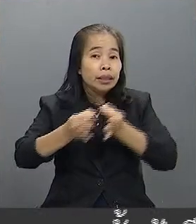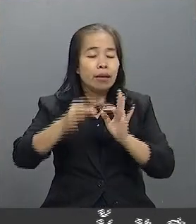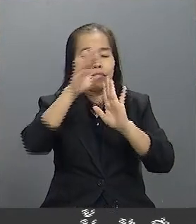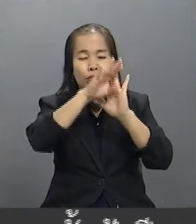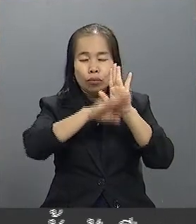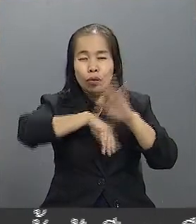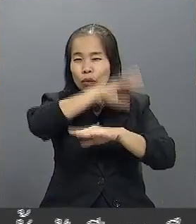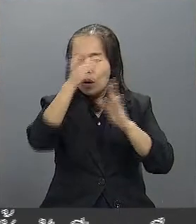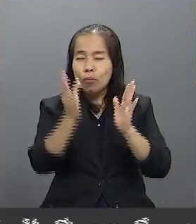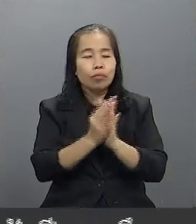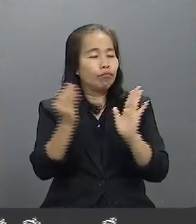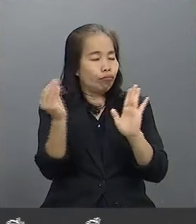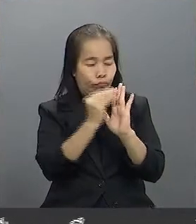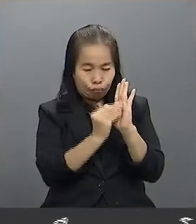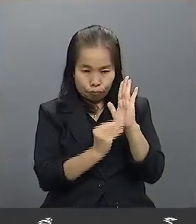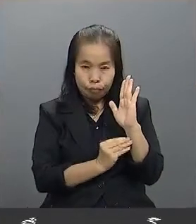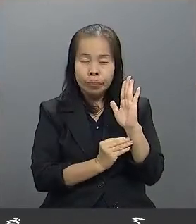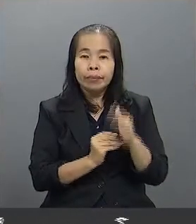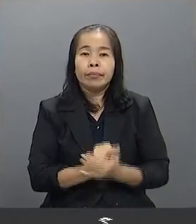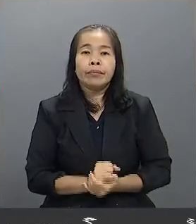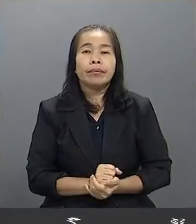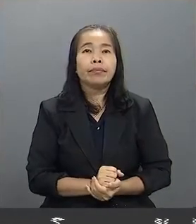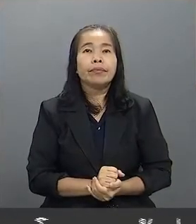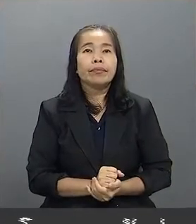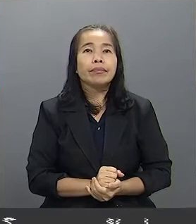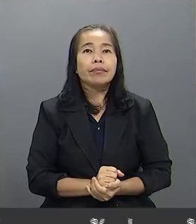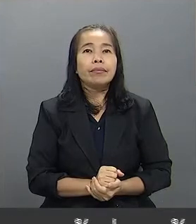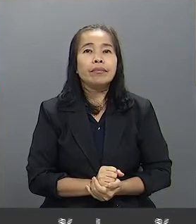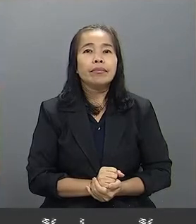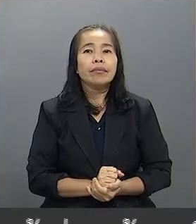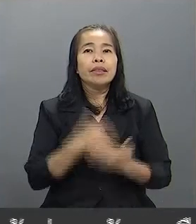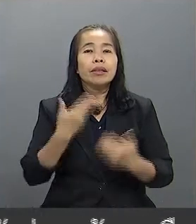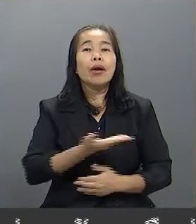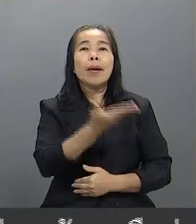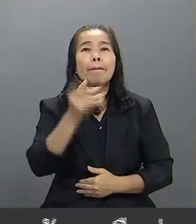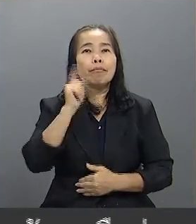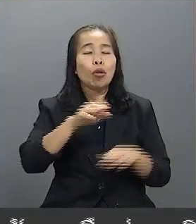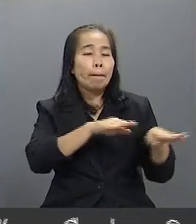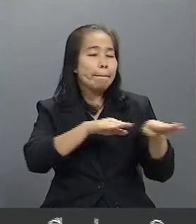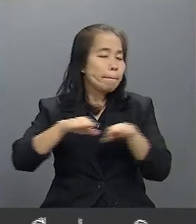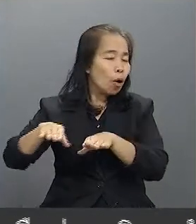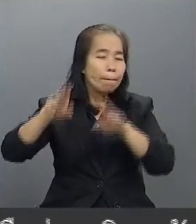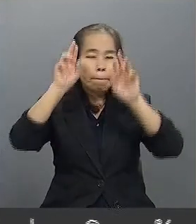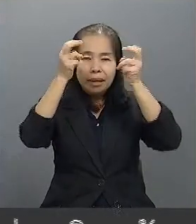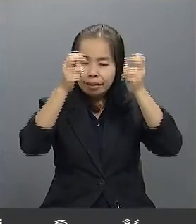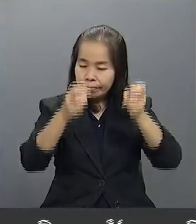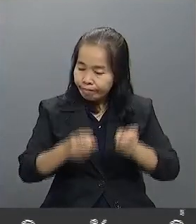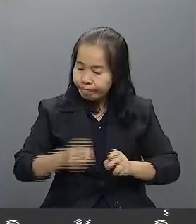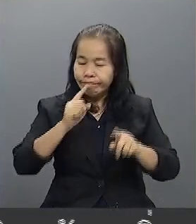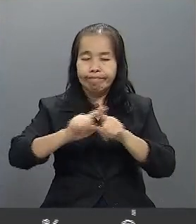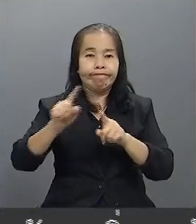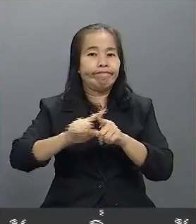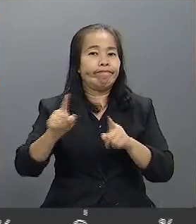มาพิจารณาทั้งหมดนะครับผมขอให้ท่านเตรียมในตัวครับประเด็นข้อมูลไว้แล้วก็นำเสนอกันในกรอบดีที่เราจะเปิดให้